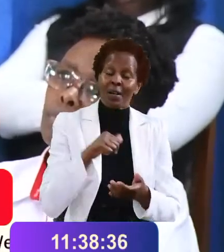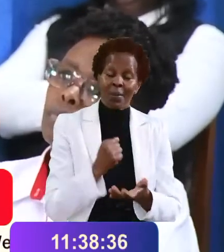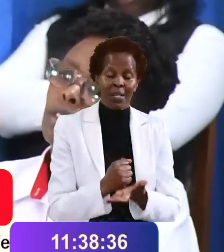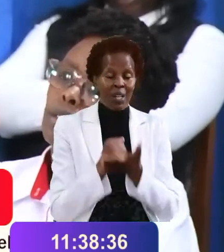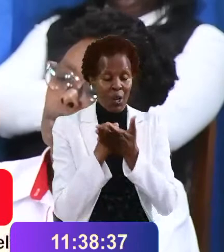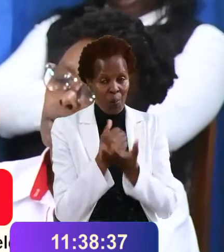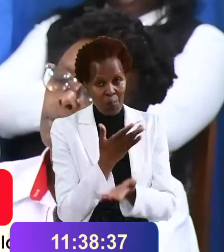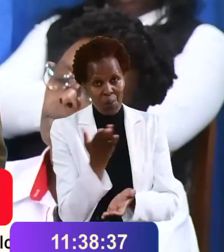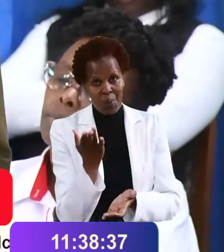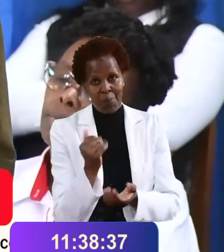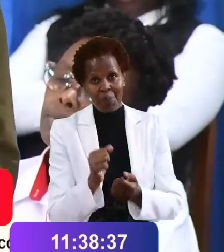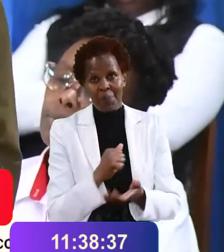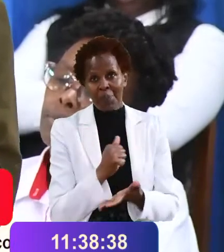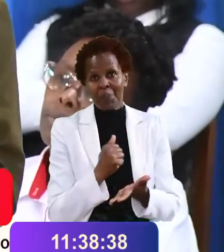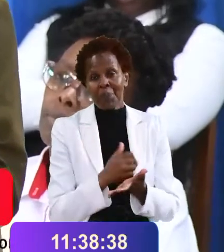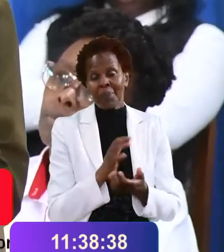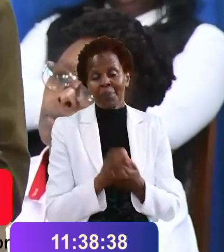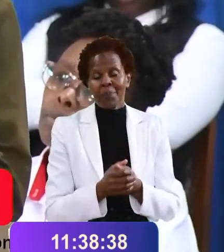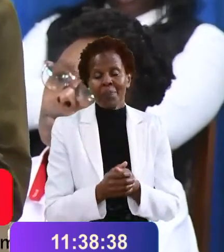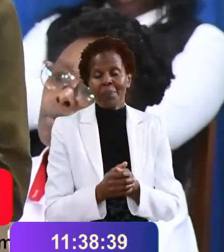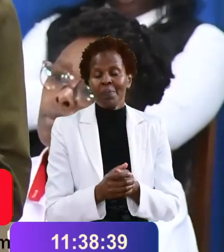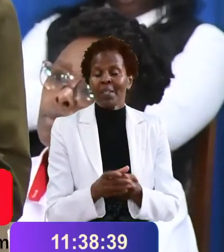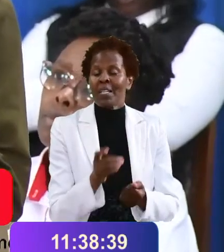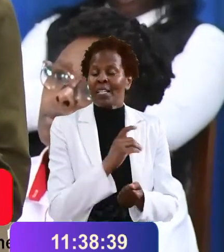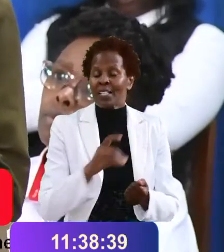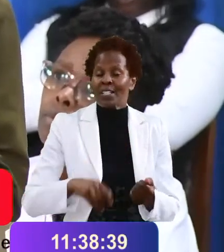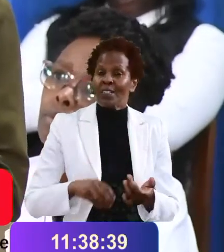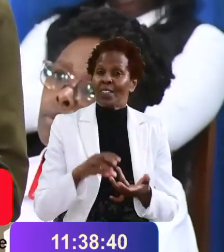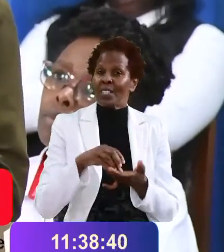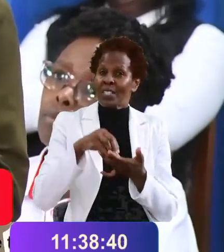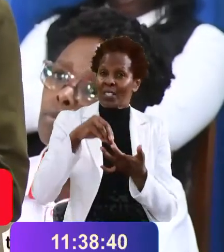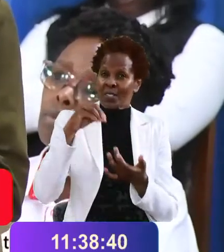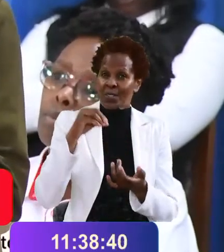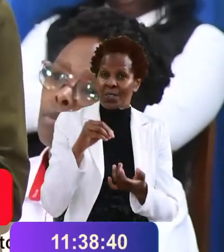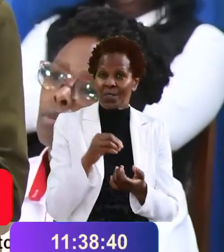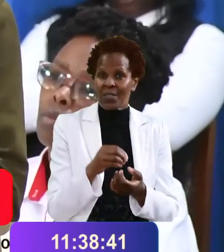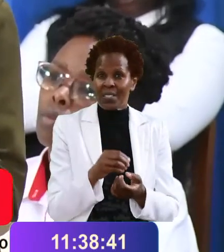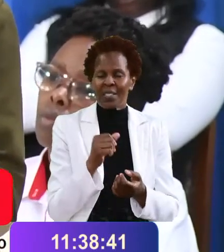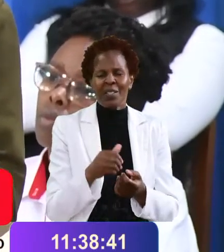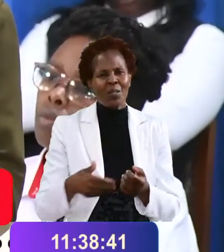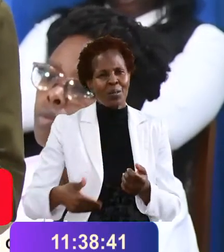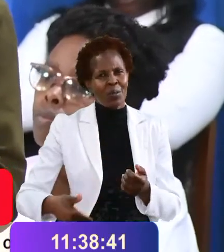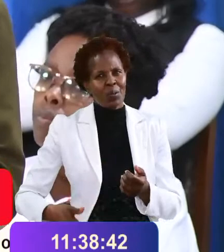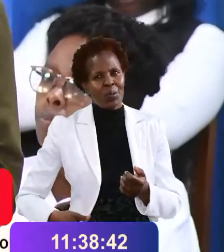Amen. Daudi alichaguliwa hata kama alikuwa mdogo.